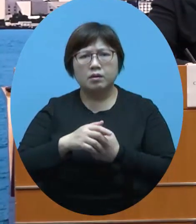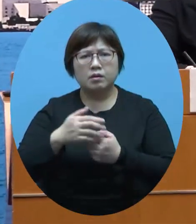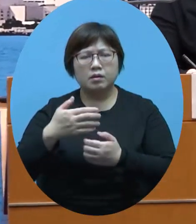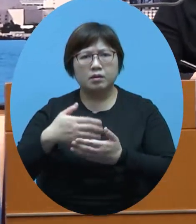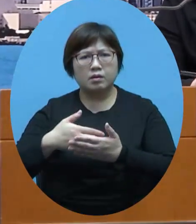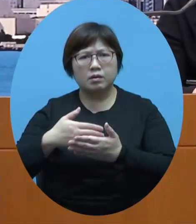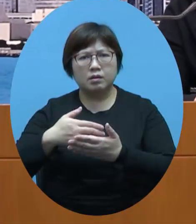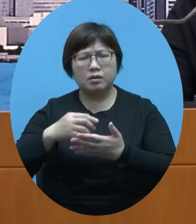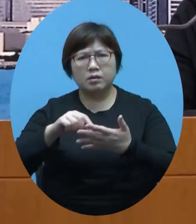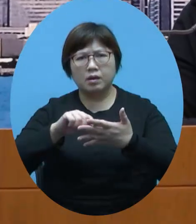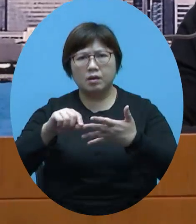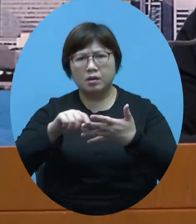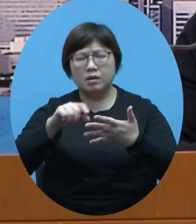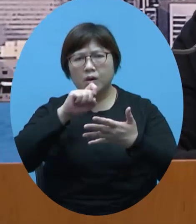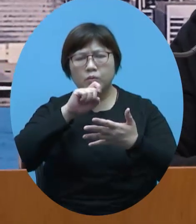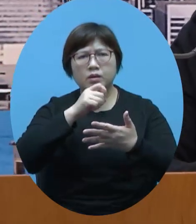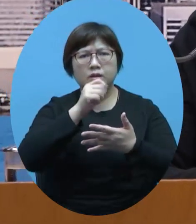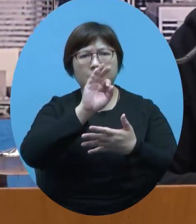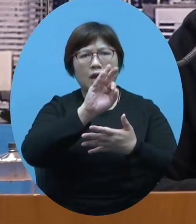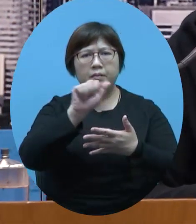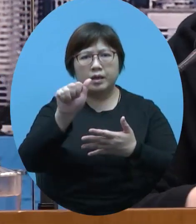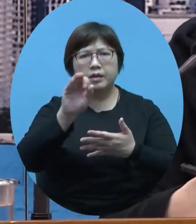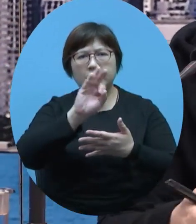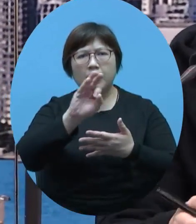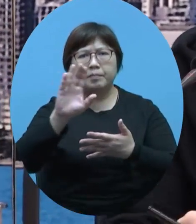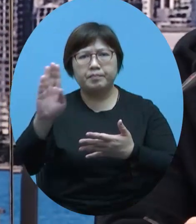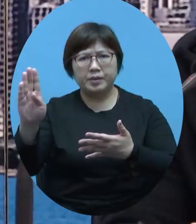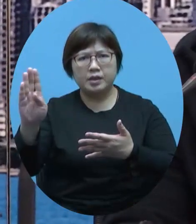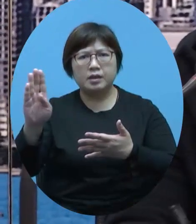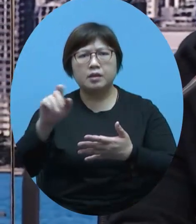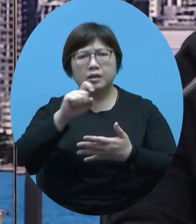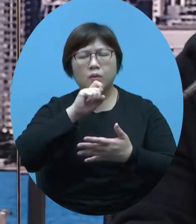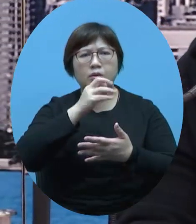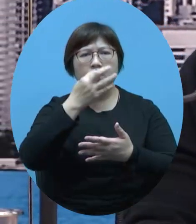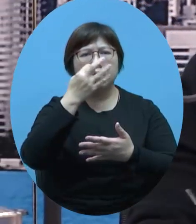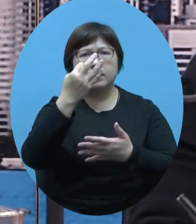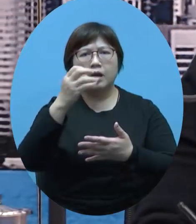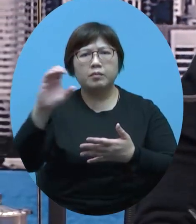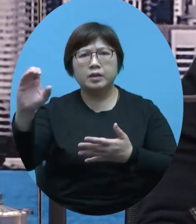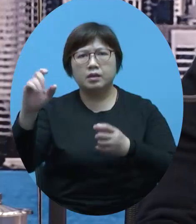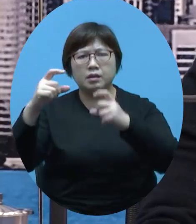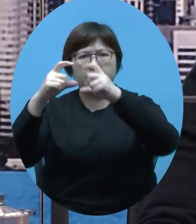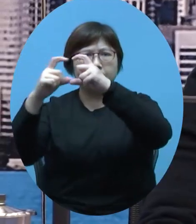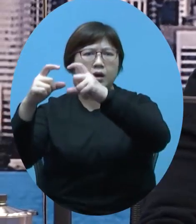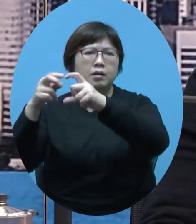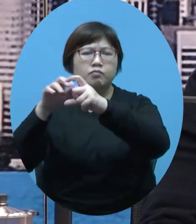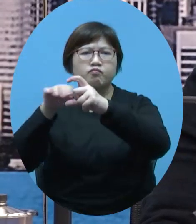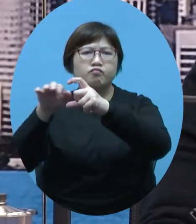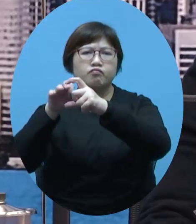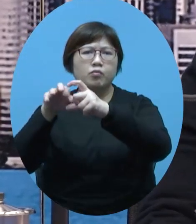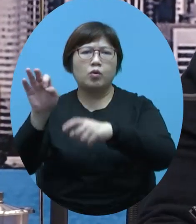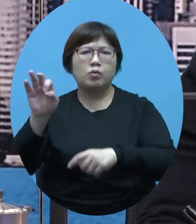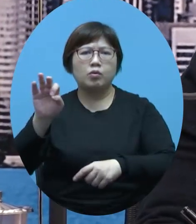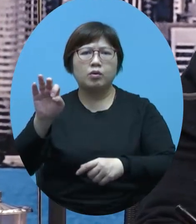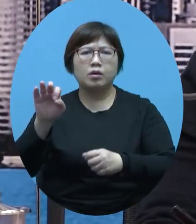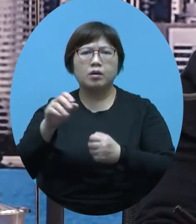就有三 A 三 B 正式單位嘅，咁但係佢都有一個三 C 係冇門牌嘅單位啦，咁冇門牌嘅單位就